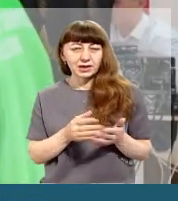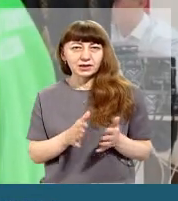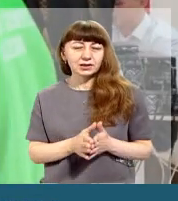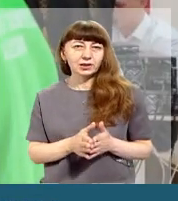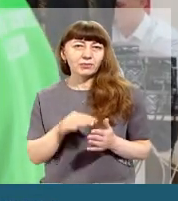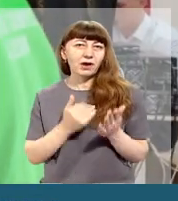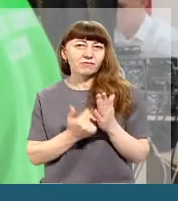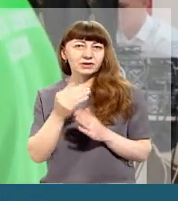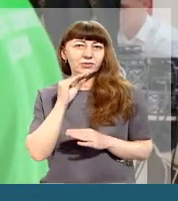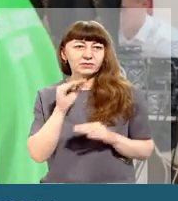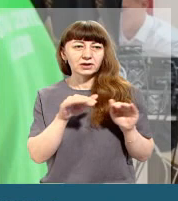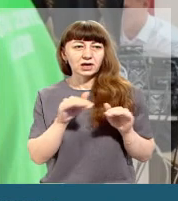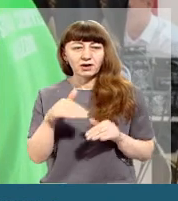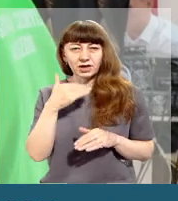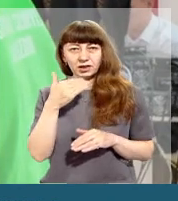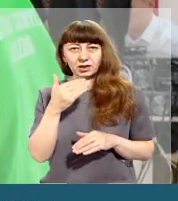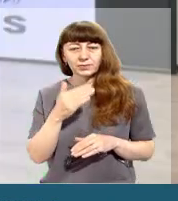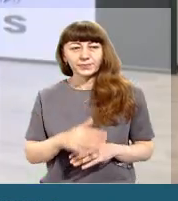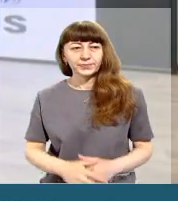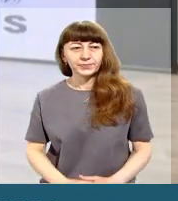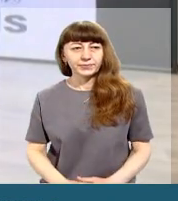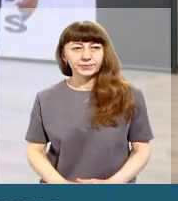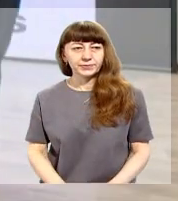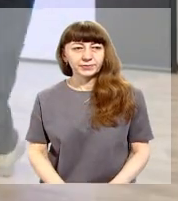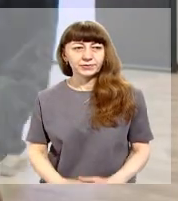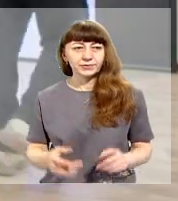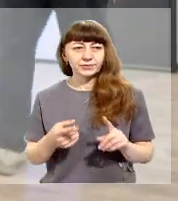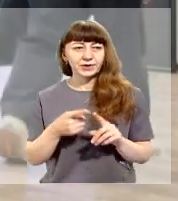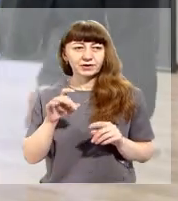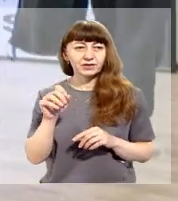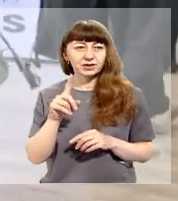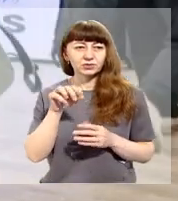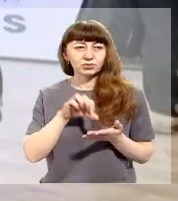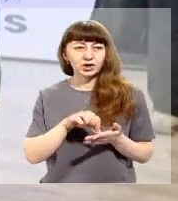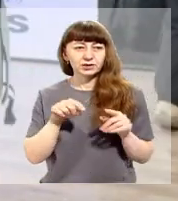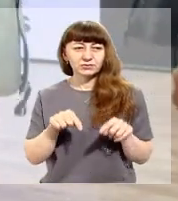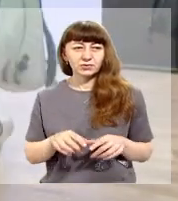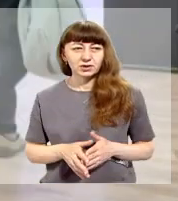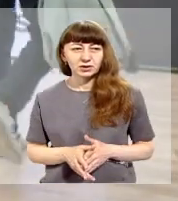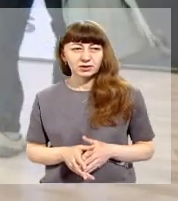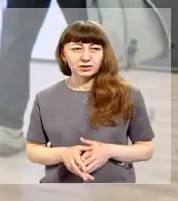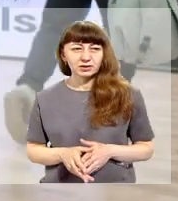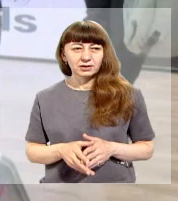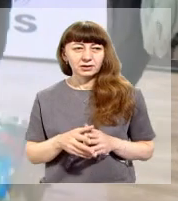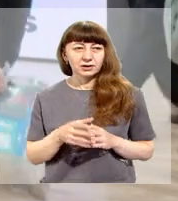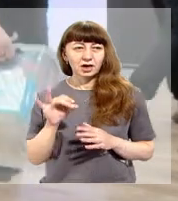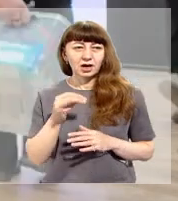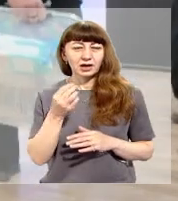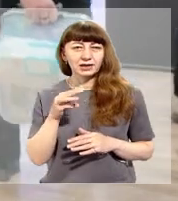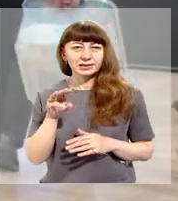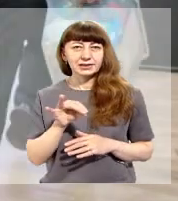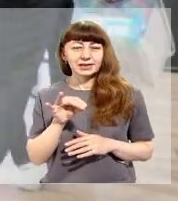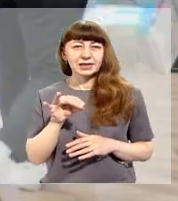навыки, рассказывает будущий специалист. Впервые участвую на WorldSkills по компетенции IT-решения для